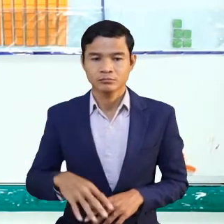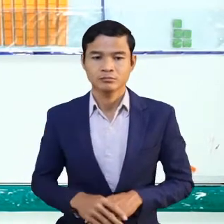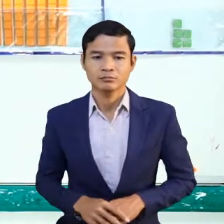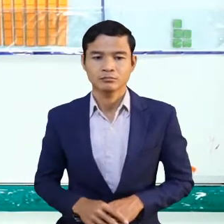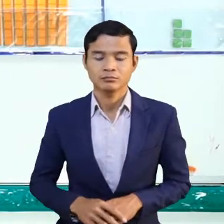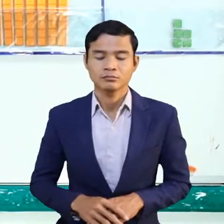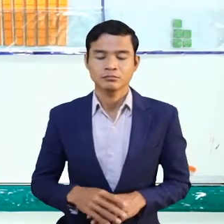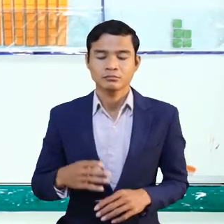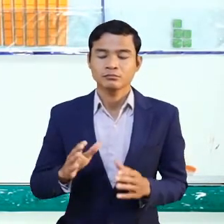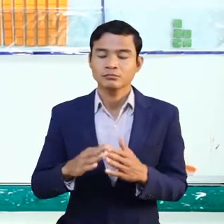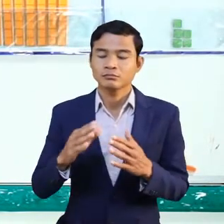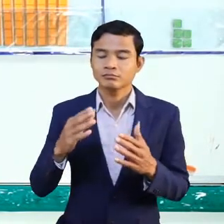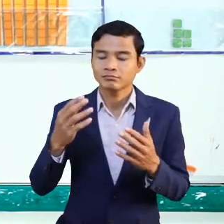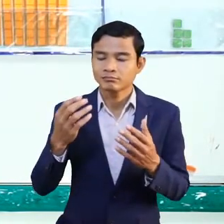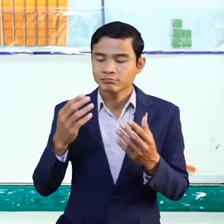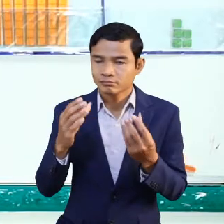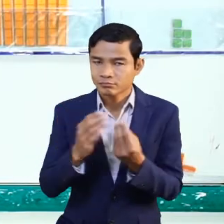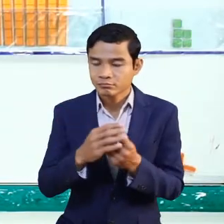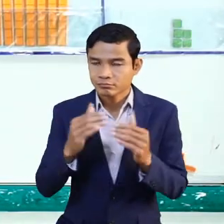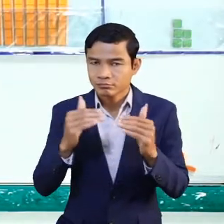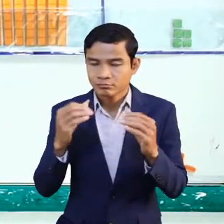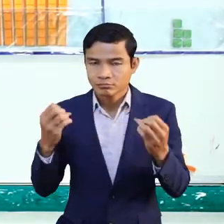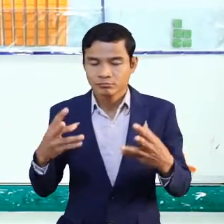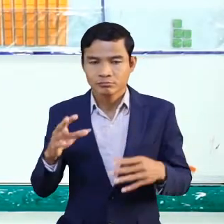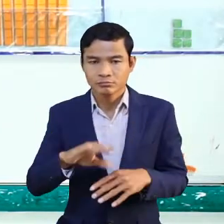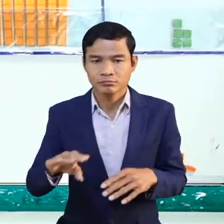2455តើនៅសល់ប៉ុន្មានណាកូនណា